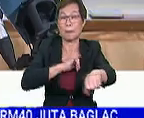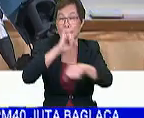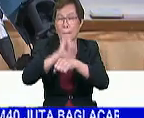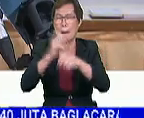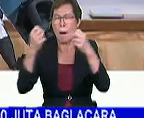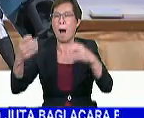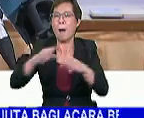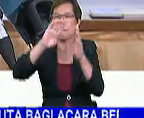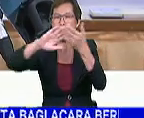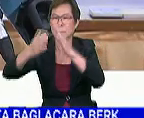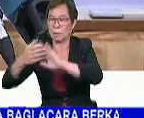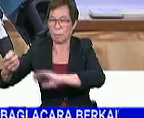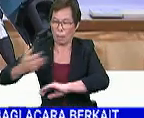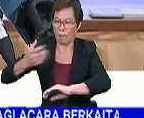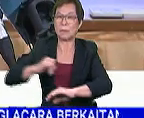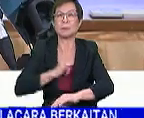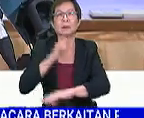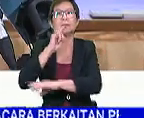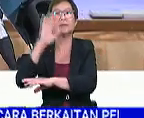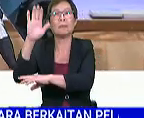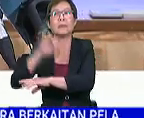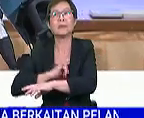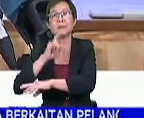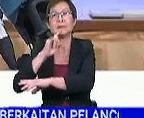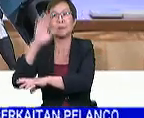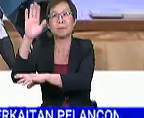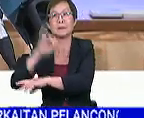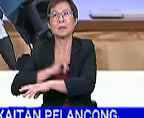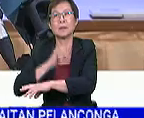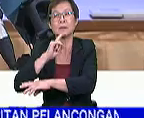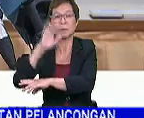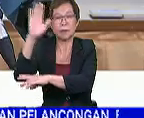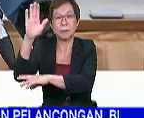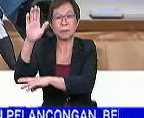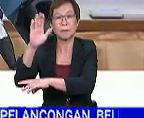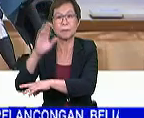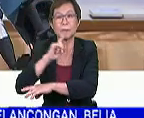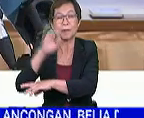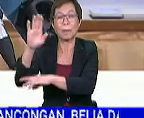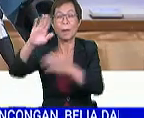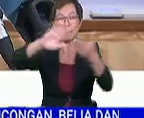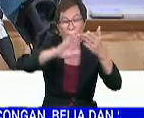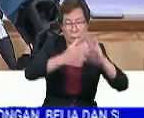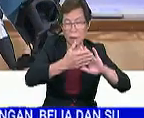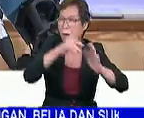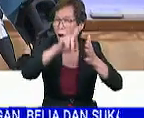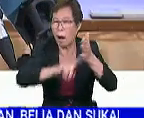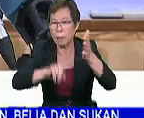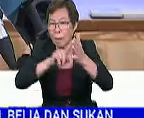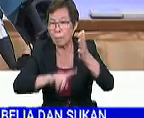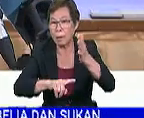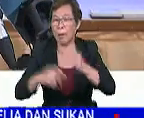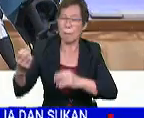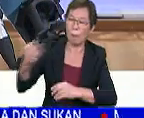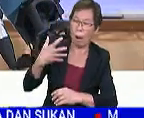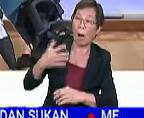masyarakat dan saya jaminlah Saya dulu saya perah jaminan pada masyarakat supaya apa-apa